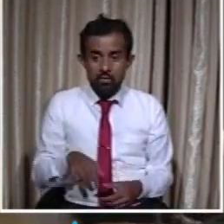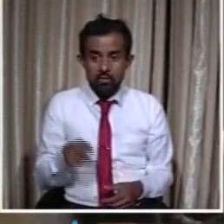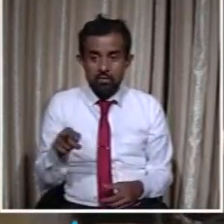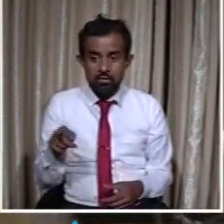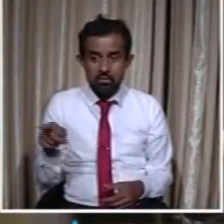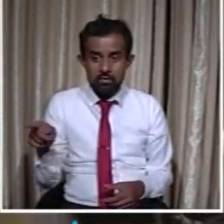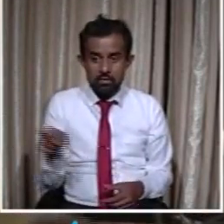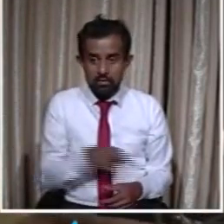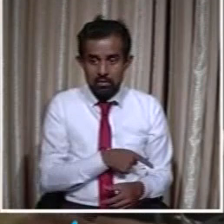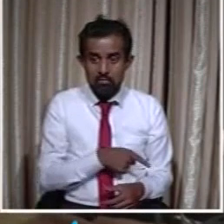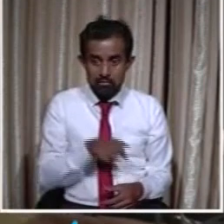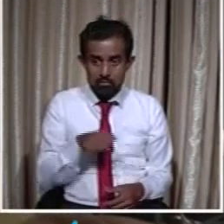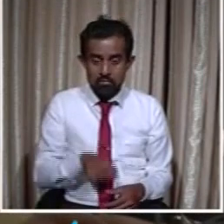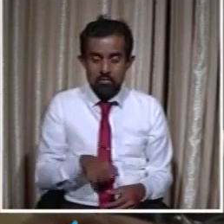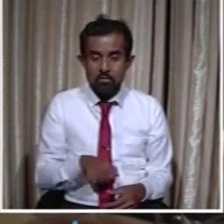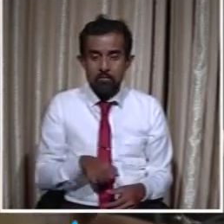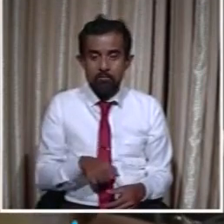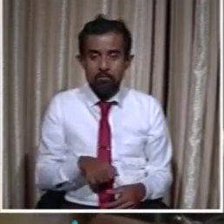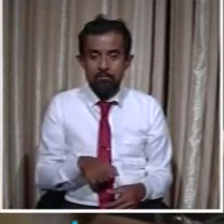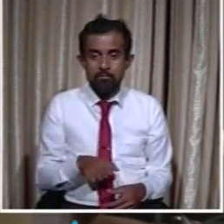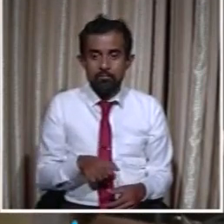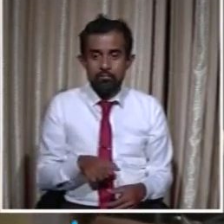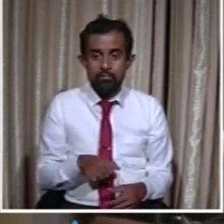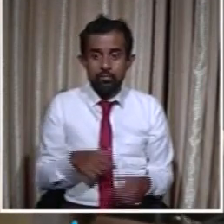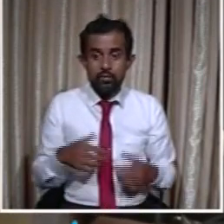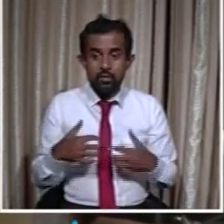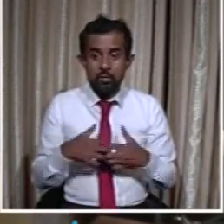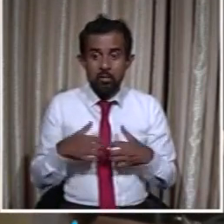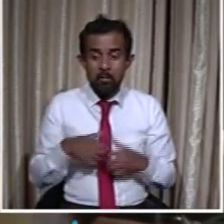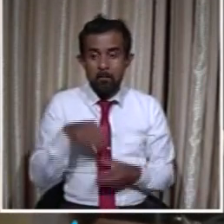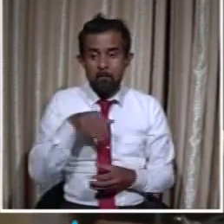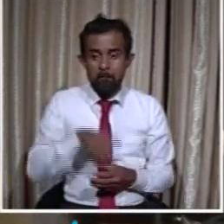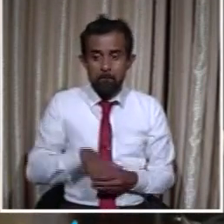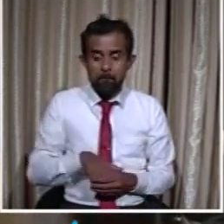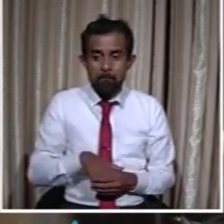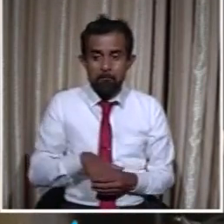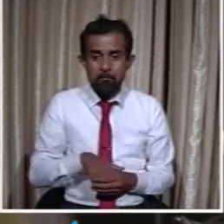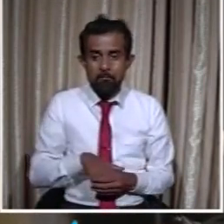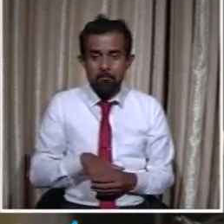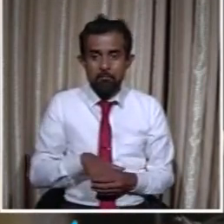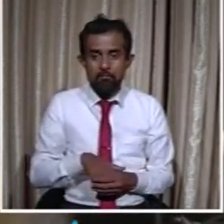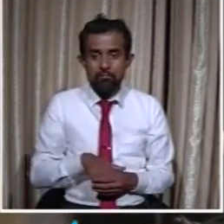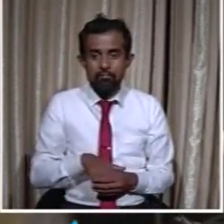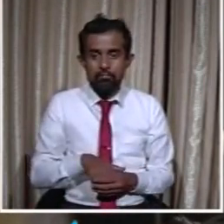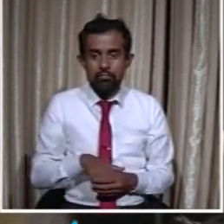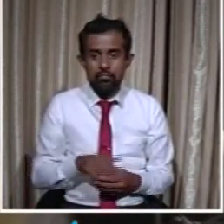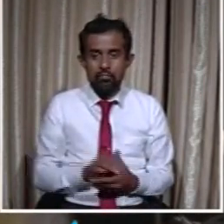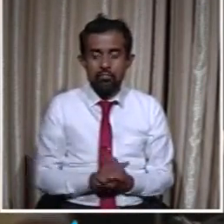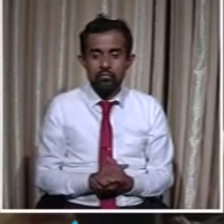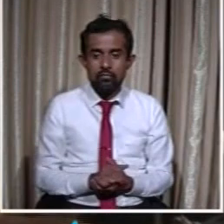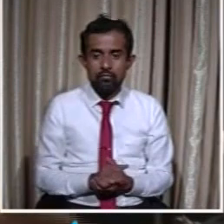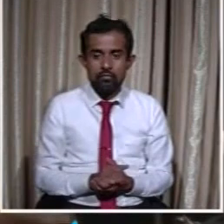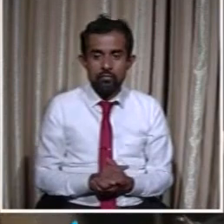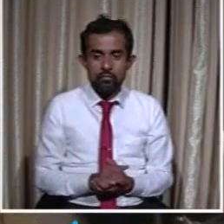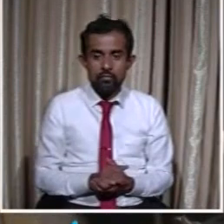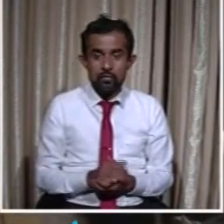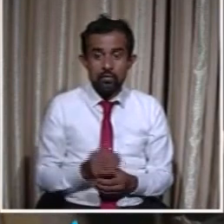கூட அவர்களுடைய குடும்பங்கள், அவர்கள் இல்லாமல் அவர்களுடைய குடும்பங்கள் எவ்வளவு கஷ்டப்படும், அவர்களுடைய பிள்ளைகளுடைய